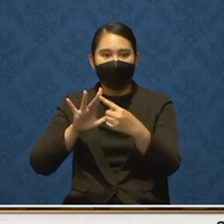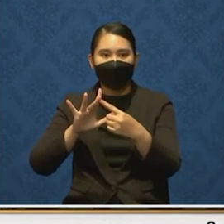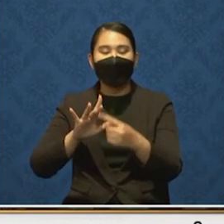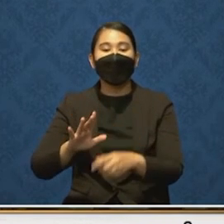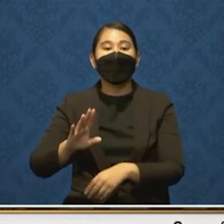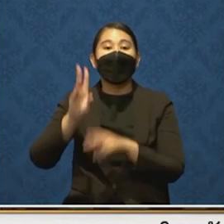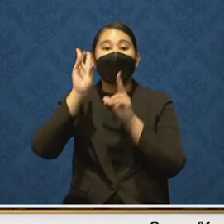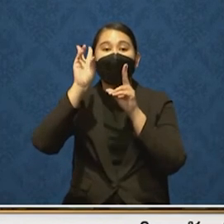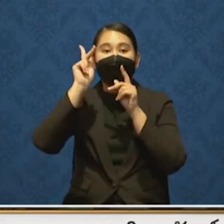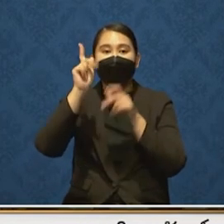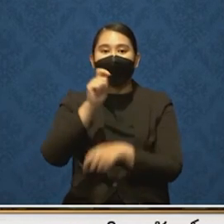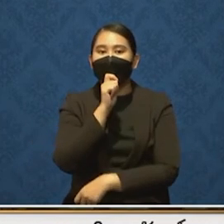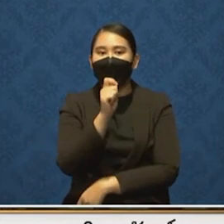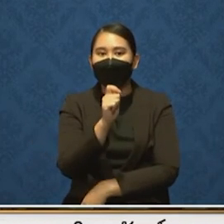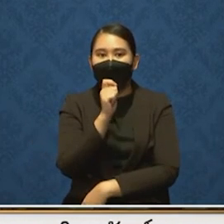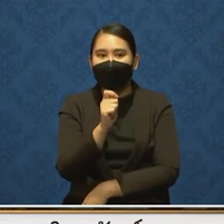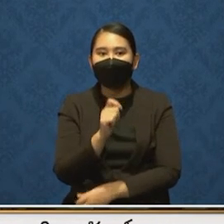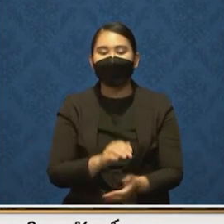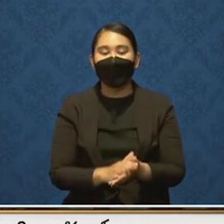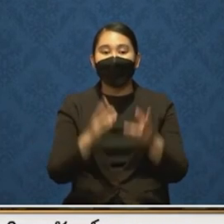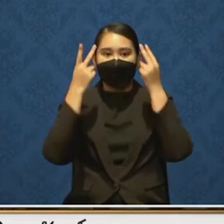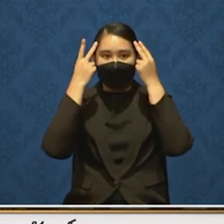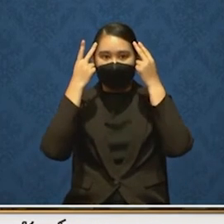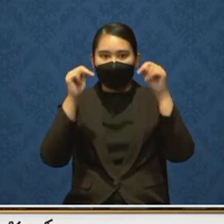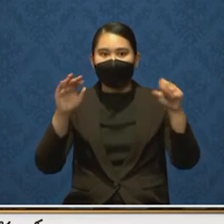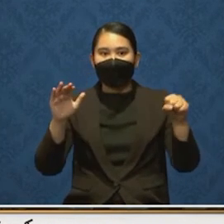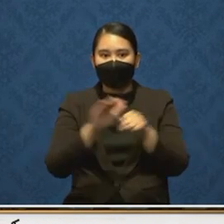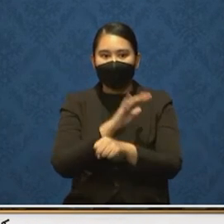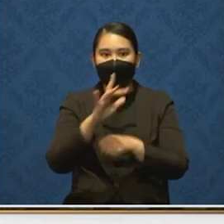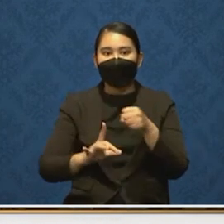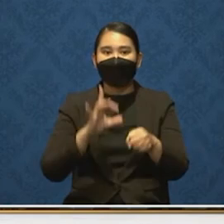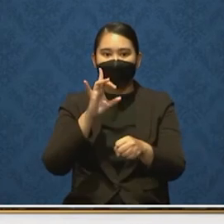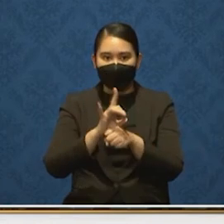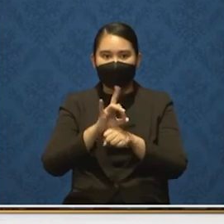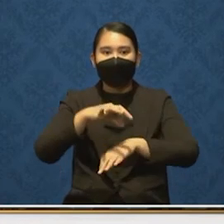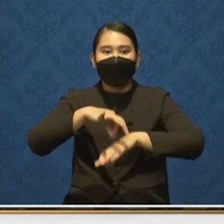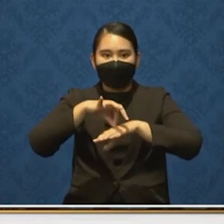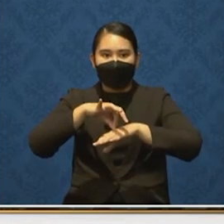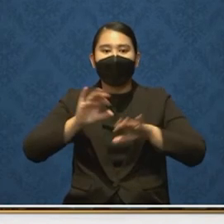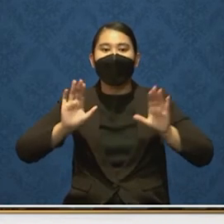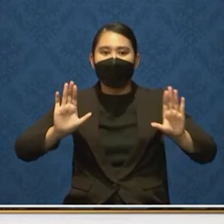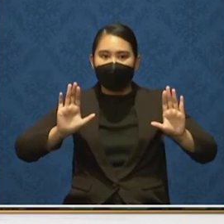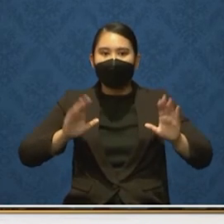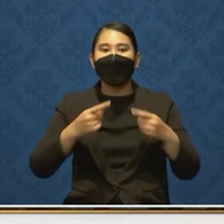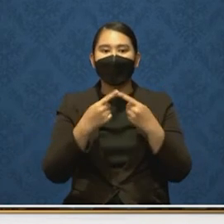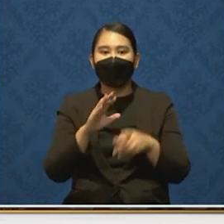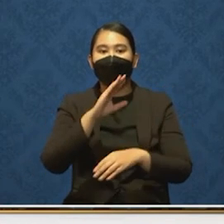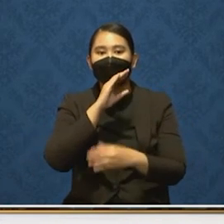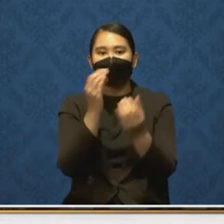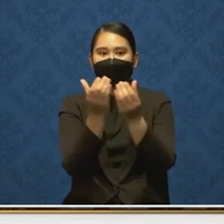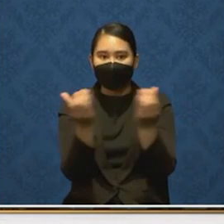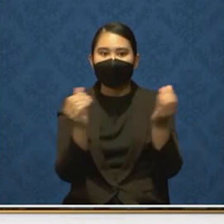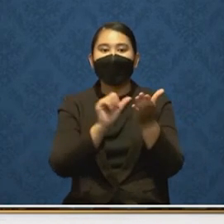อย่ชัดเจนว่าในยกคบ 8 ปี กลบมาไมได้แล้ว เวนแต่จะแ้รกธรมนูน